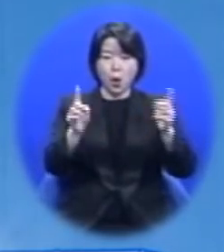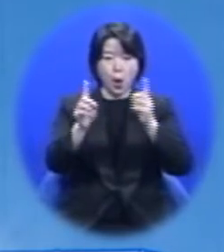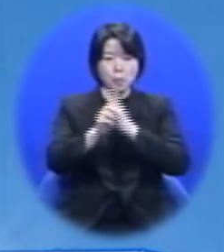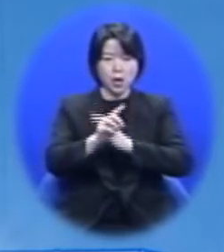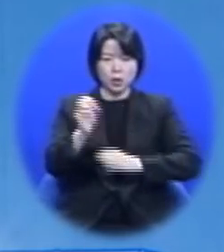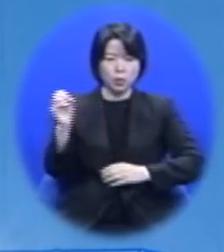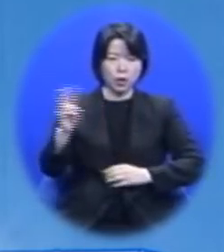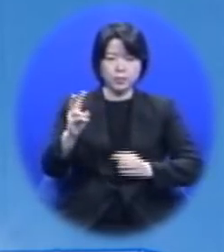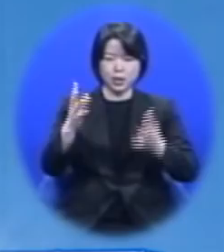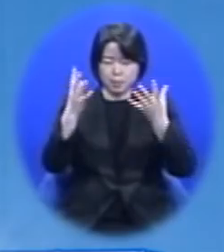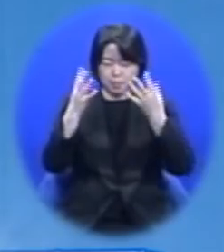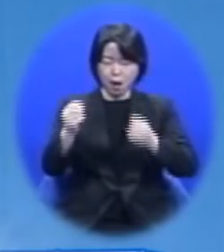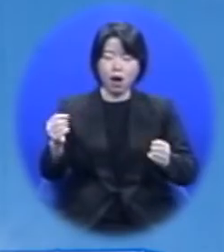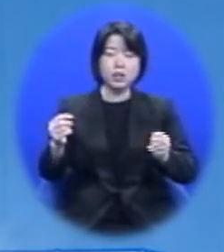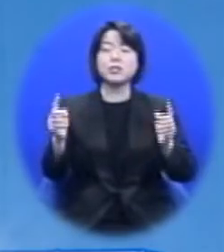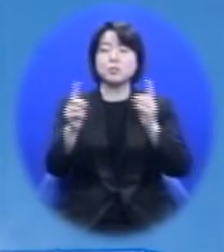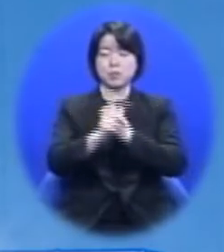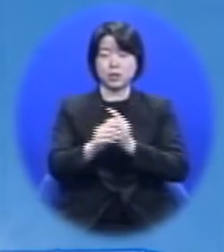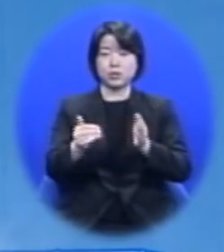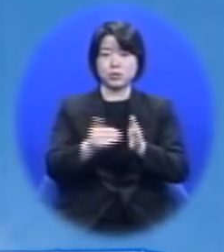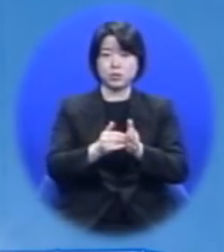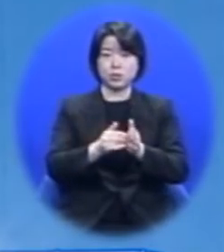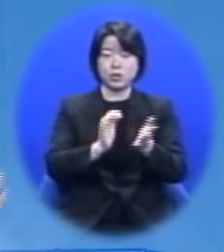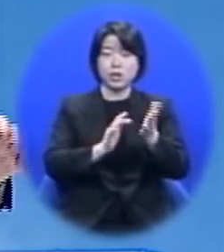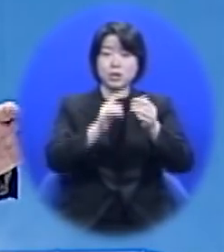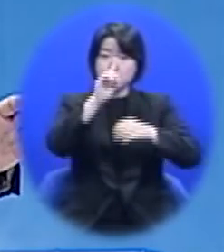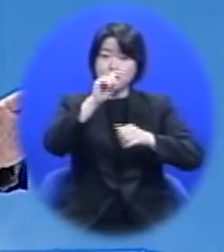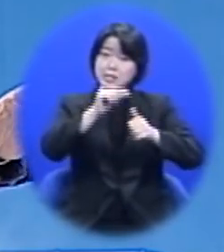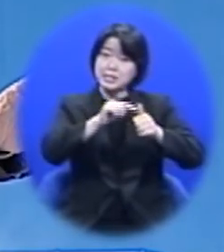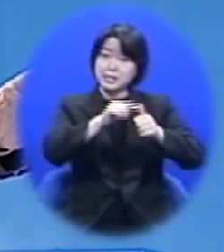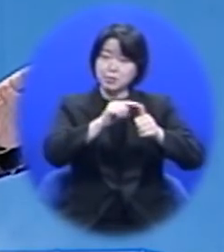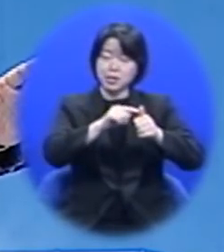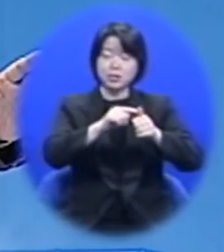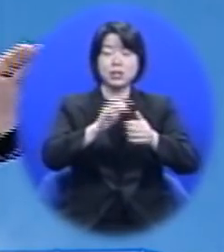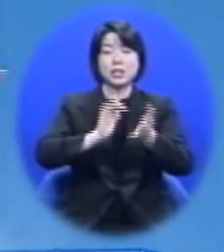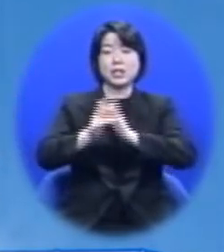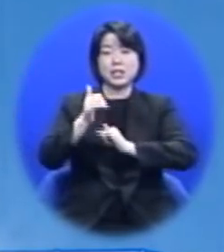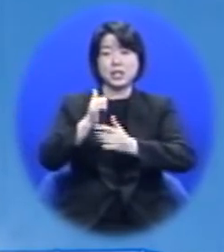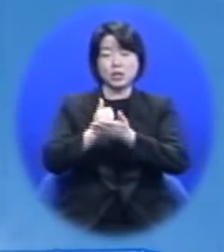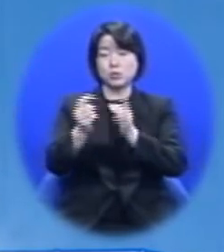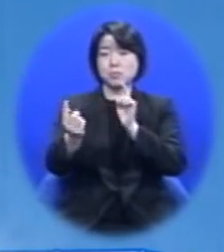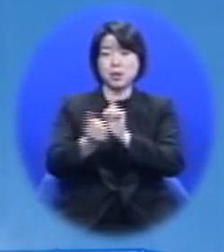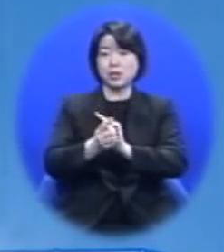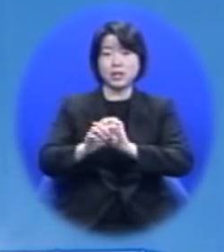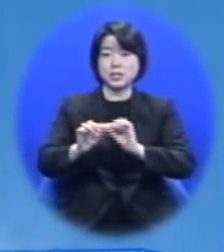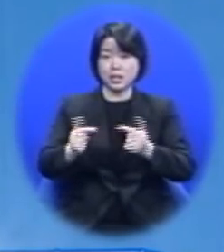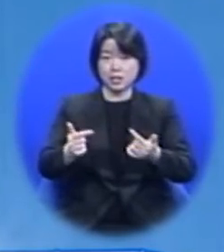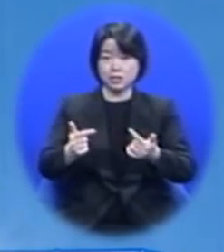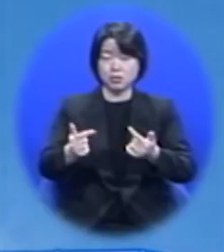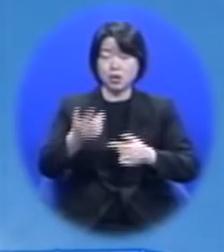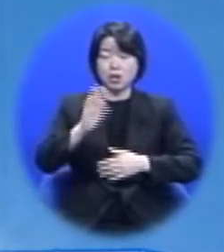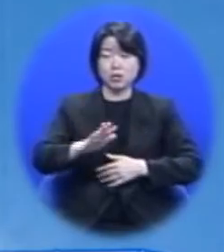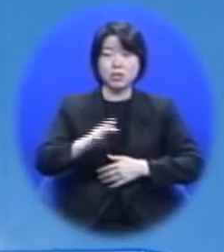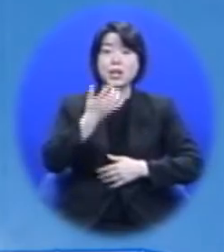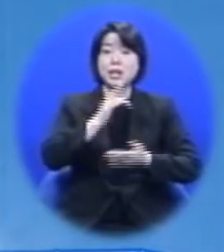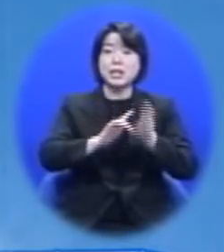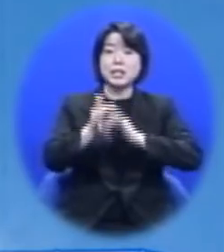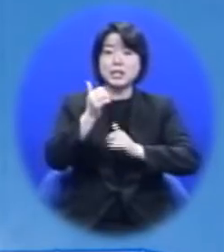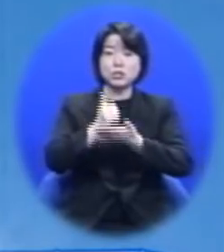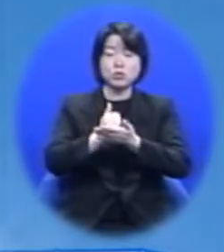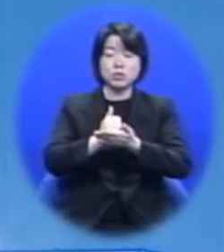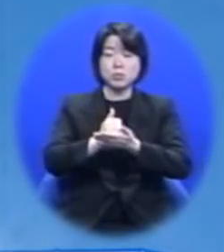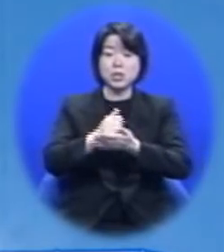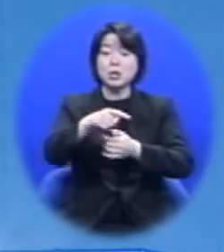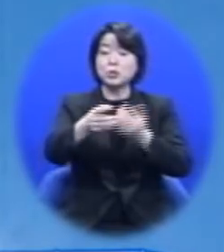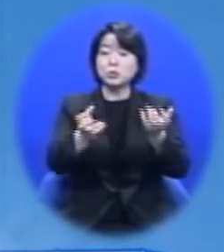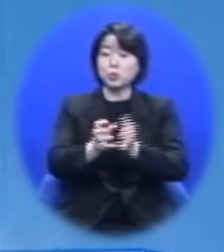변했습니다. 삭개오는 예수님을 만난 적이 없었는데 예수님이 자기 동네를 지나간다는 이야기를 듣고 한번 보고